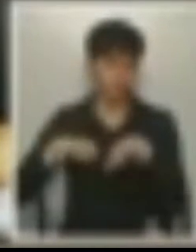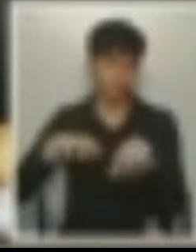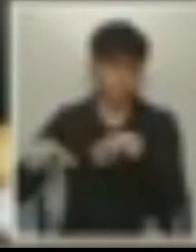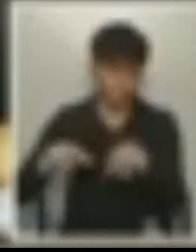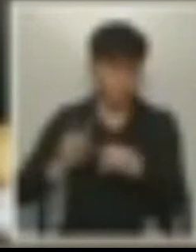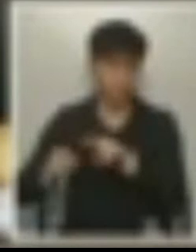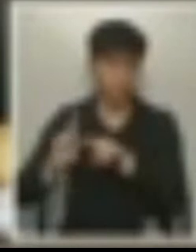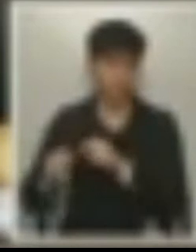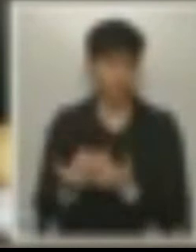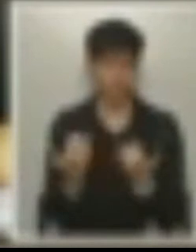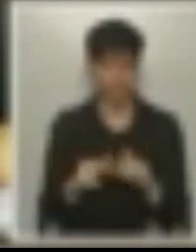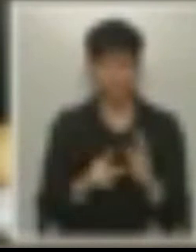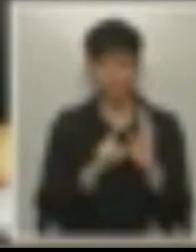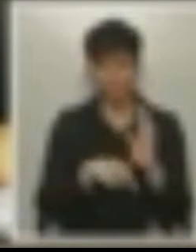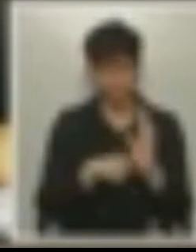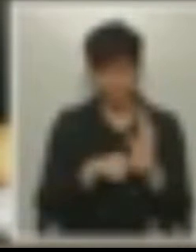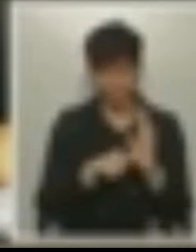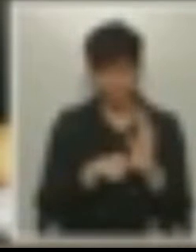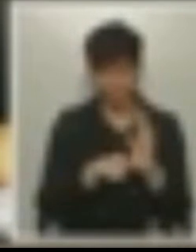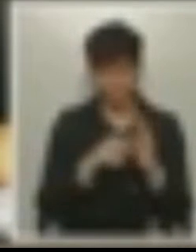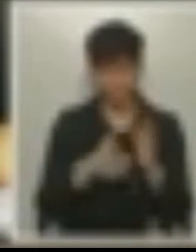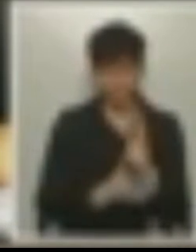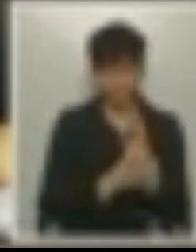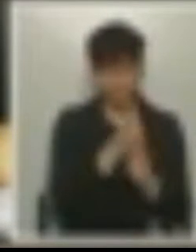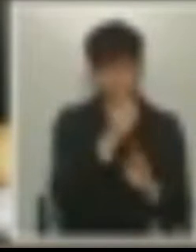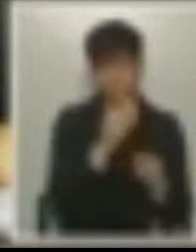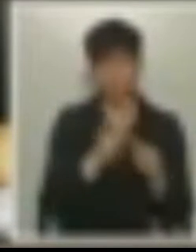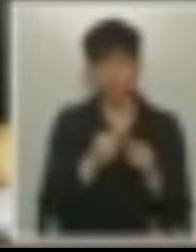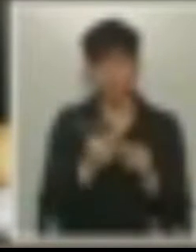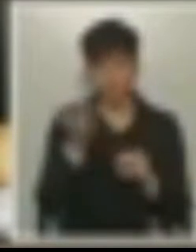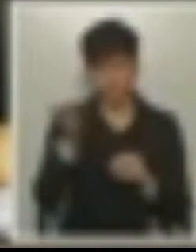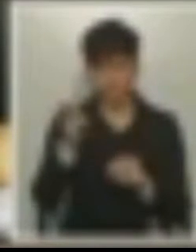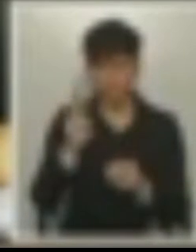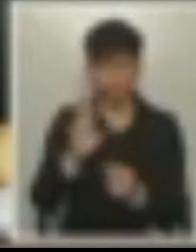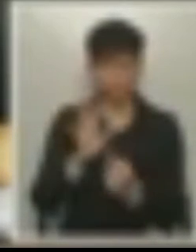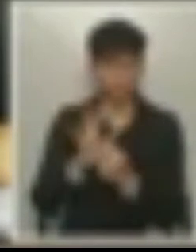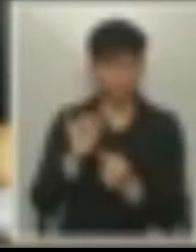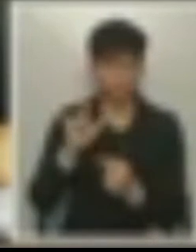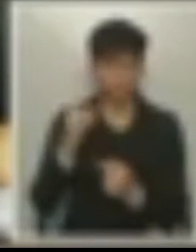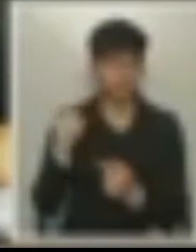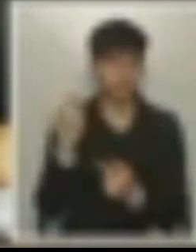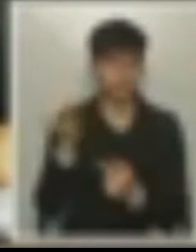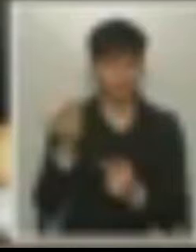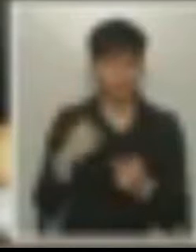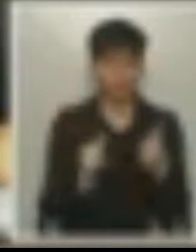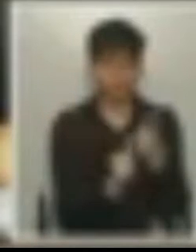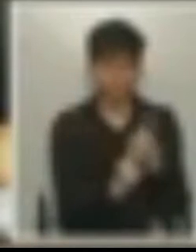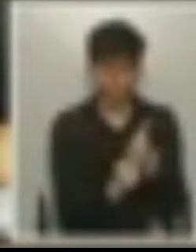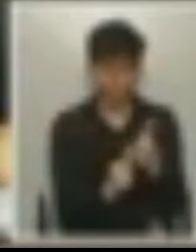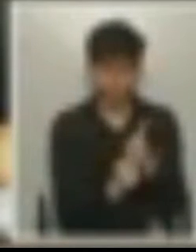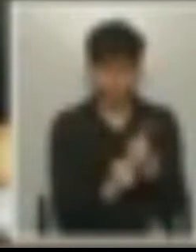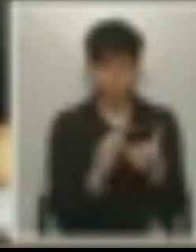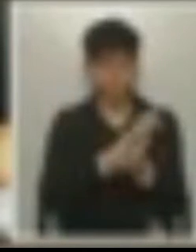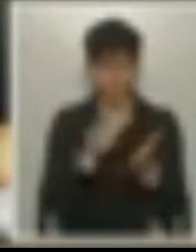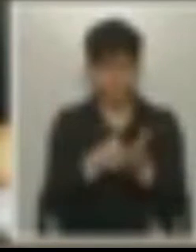านเลขาธิการสภาเองนะครับก็คือตัวท่านอาจารย์วุฒิสารแล้วก็ตัวท่านอาจารย์อรทัยกกผลท่านรองเลขาก็เป็นบุคคลที่ให้ความสำ